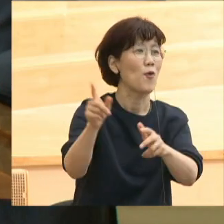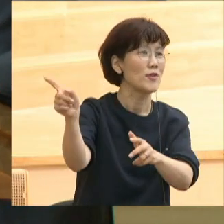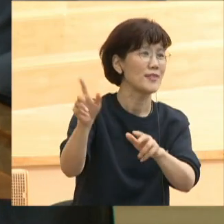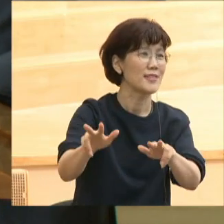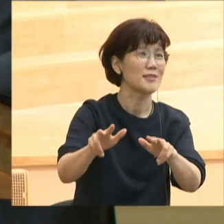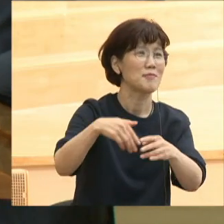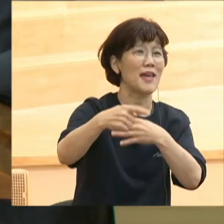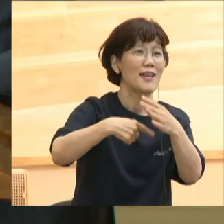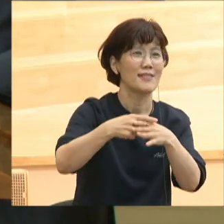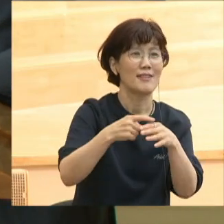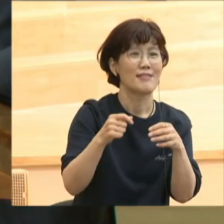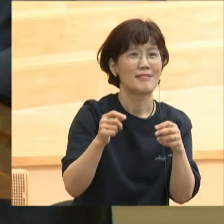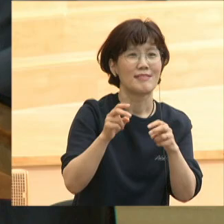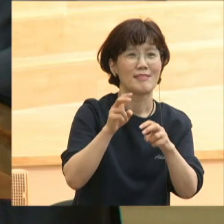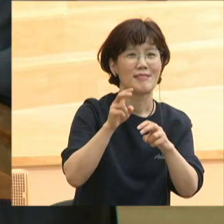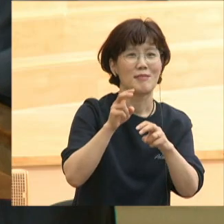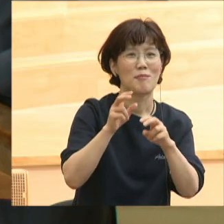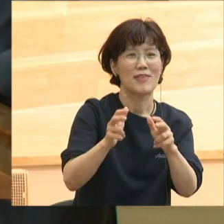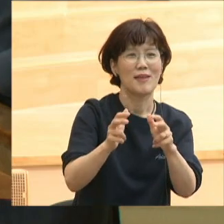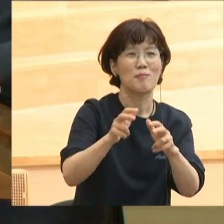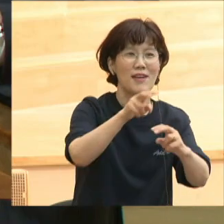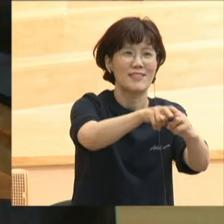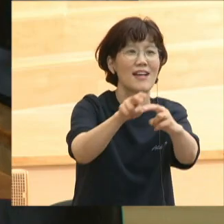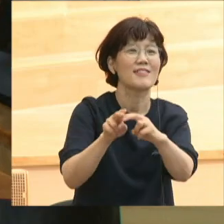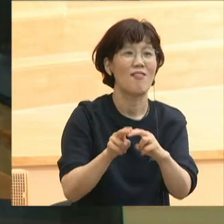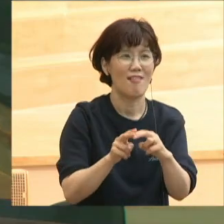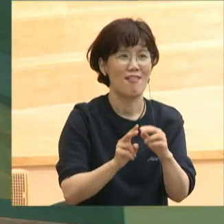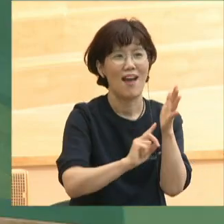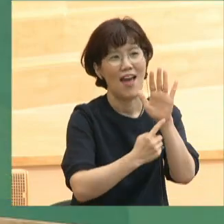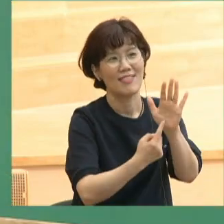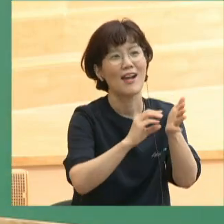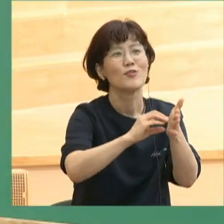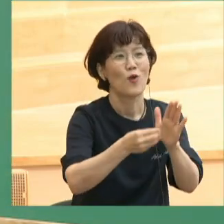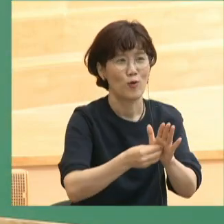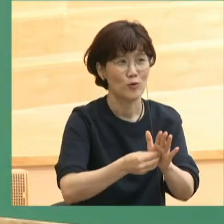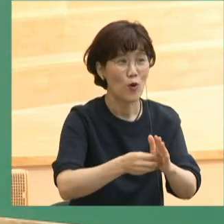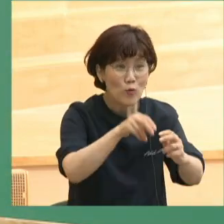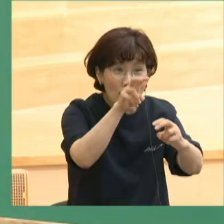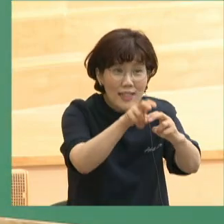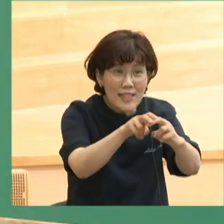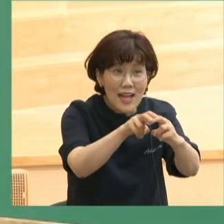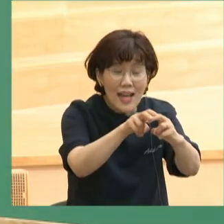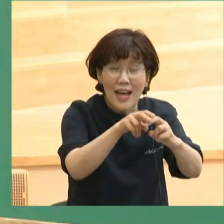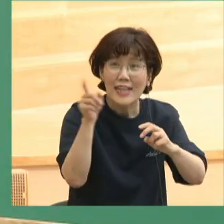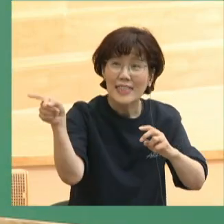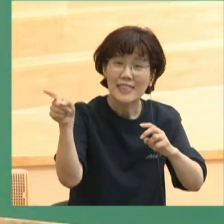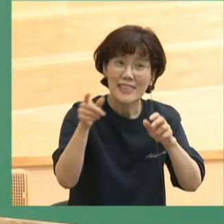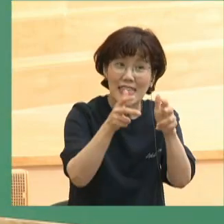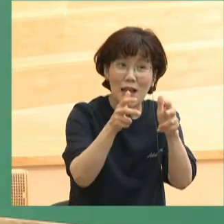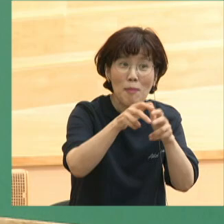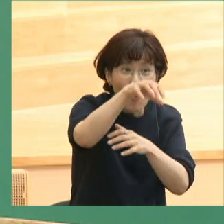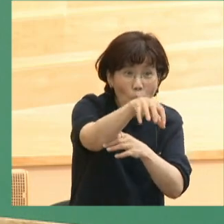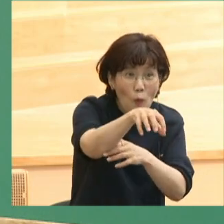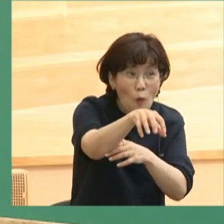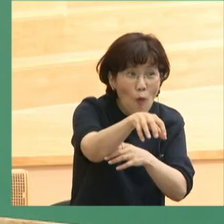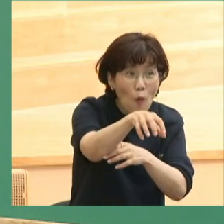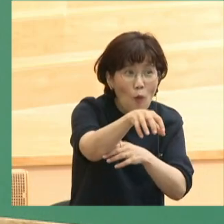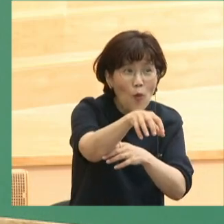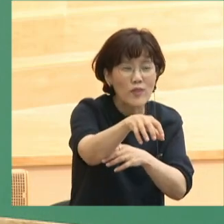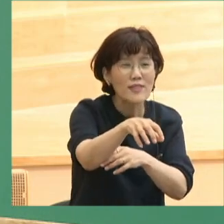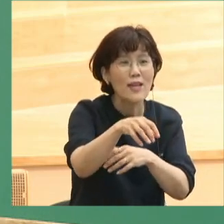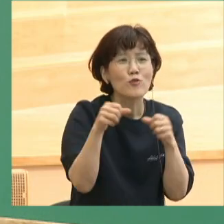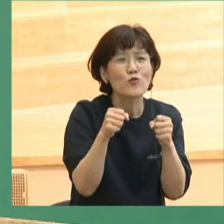계절이 되어져서 냉방석에 대한 안내가 되어 있었는데 여러분 그 냉방석 위치가 보면 우리가 알고 있는 상식과 좀 달라요. 좀